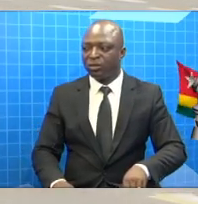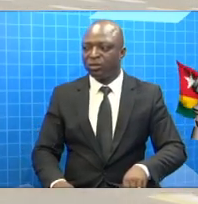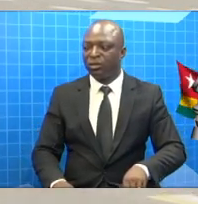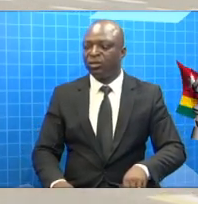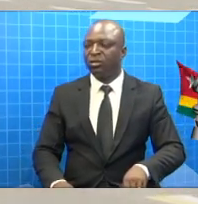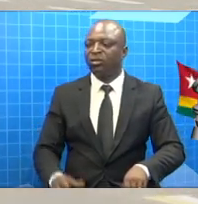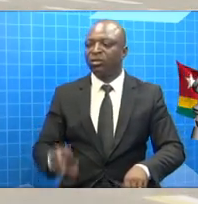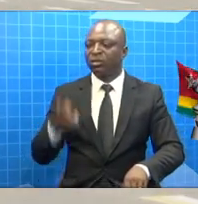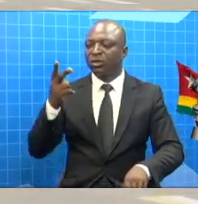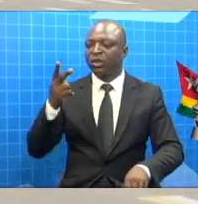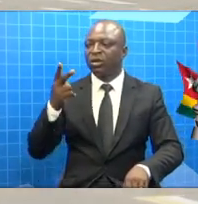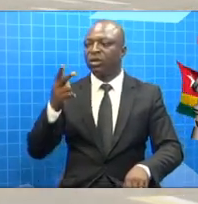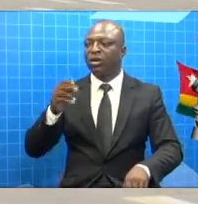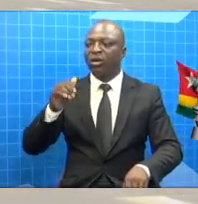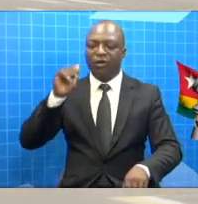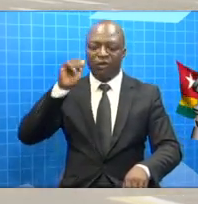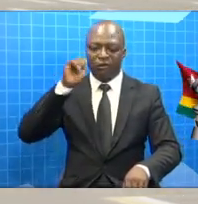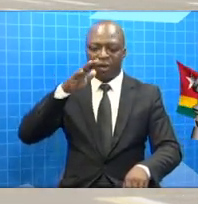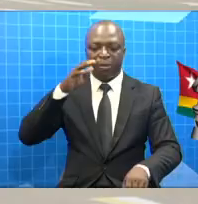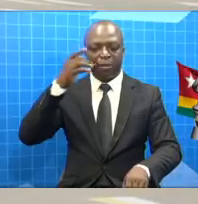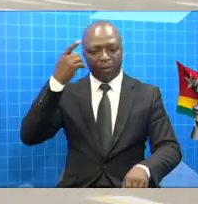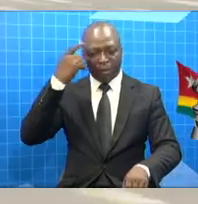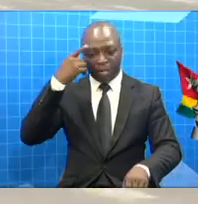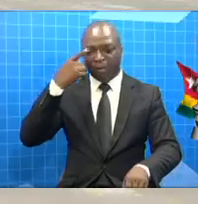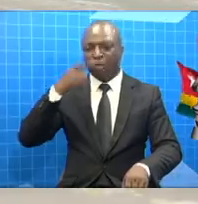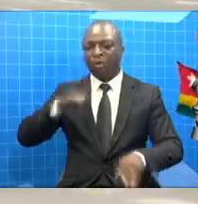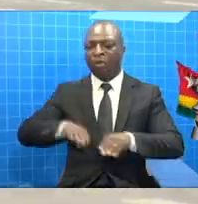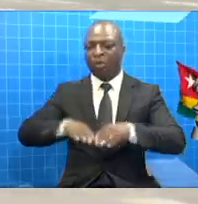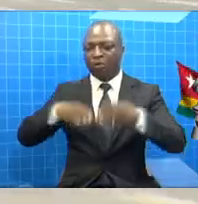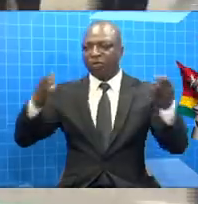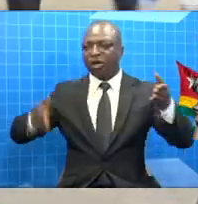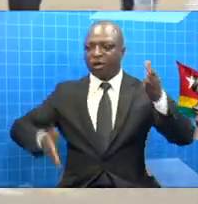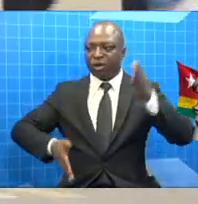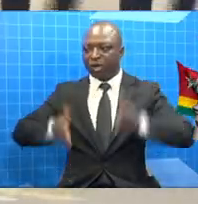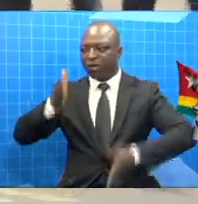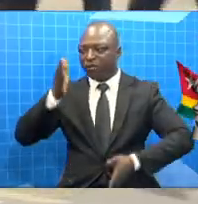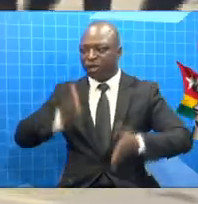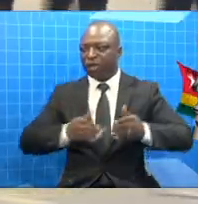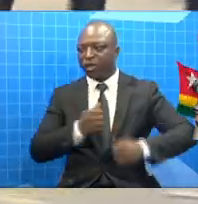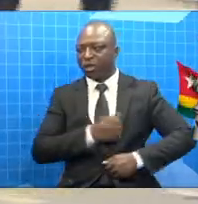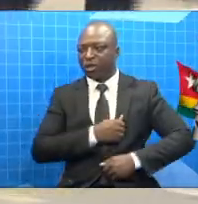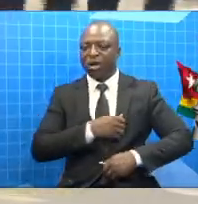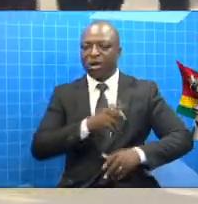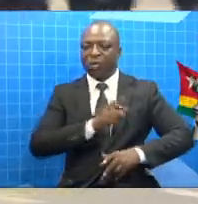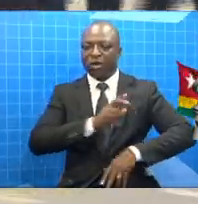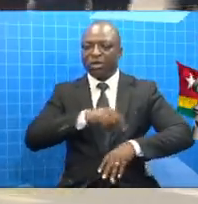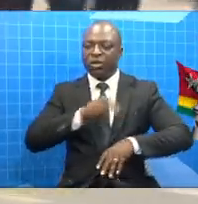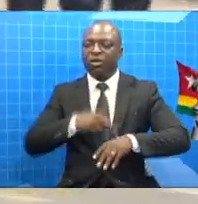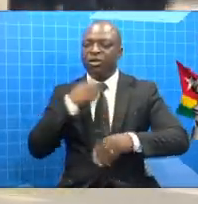Deux pelotons de femmes pour ouvrir le défilé paramilitaire. La police nationale